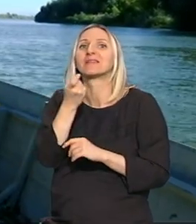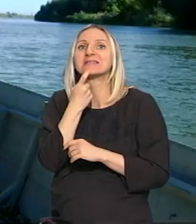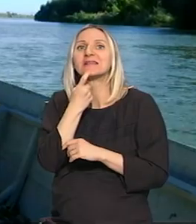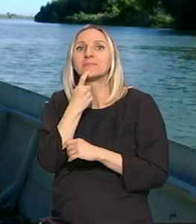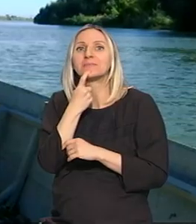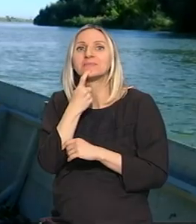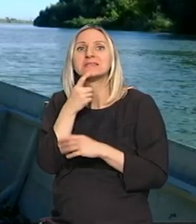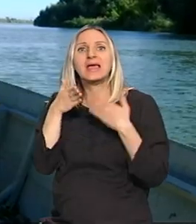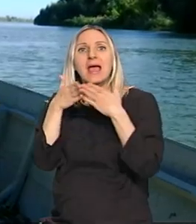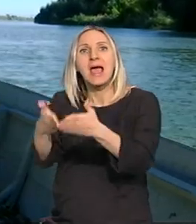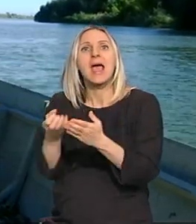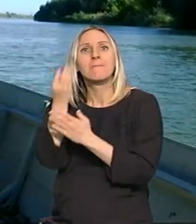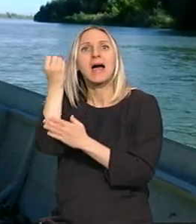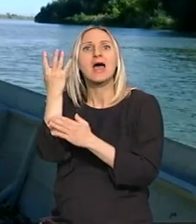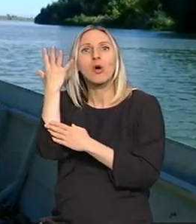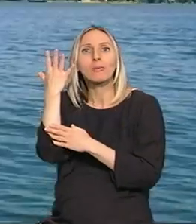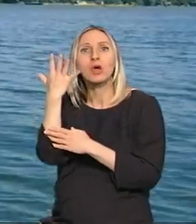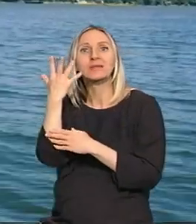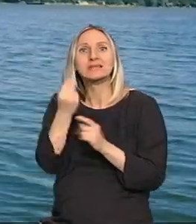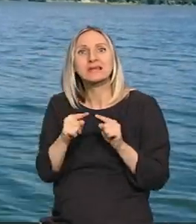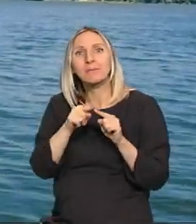parobrodi, Srbija i Deligrad.